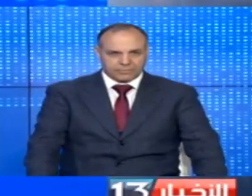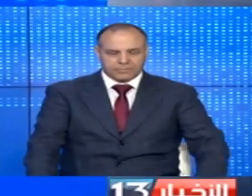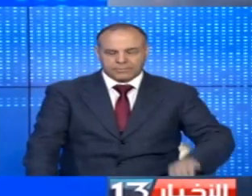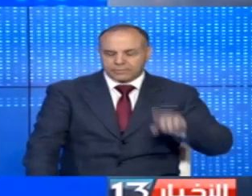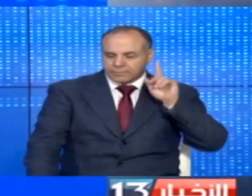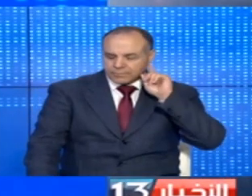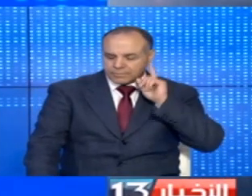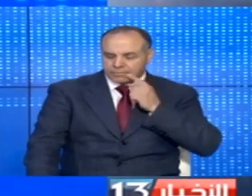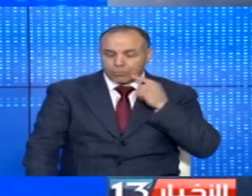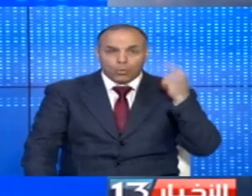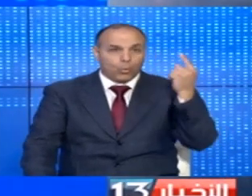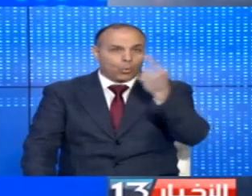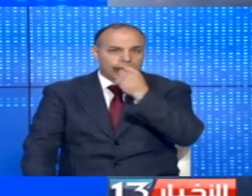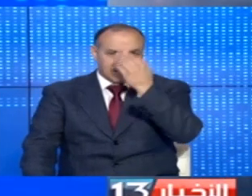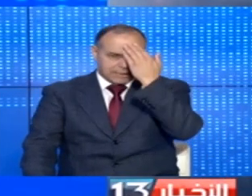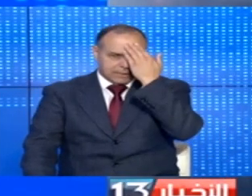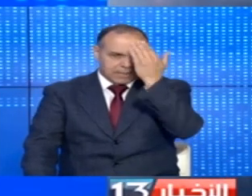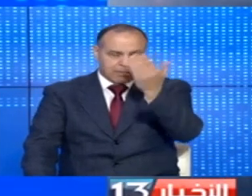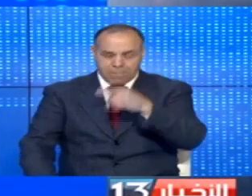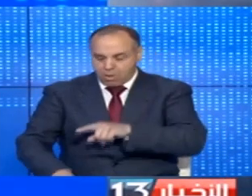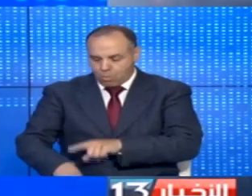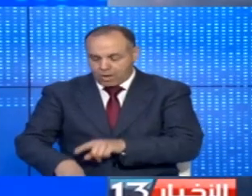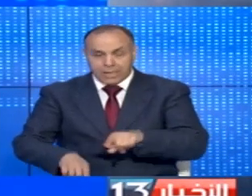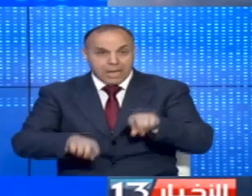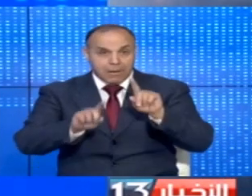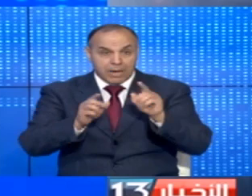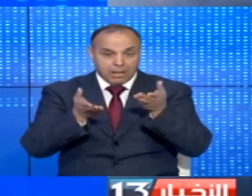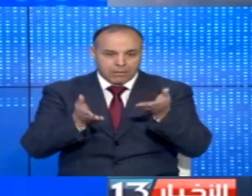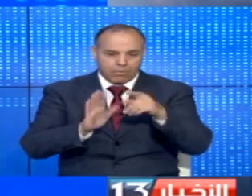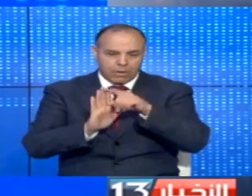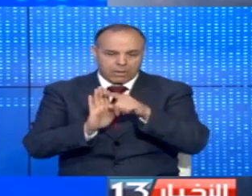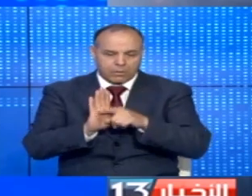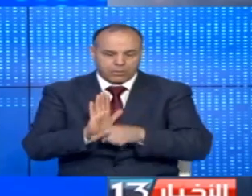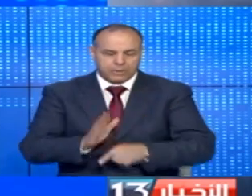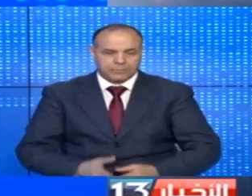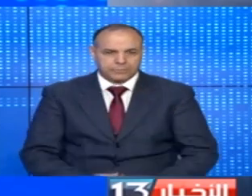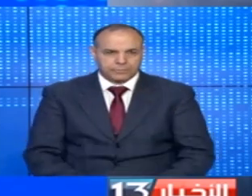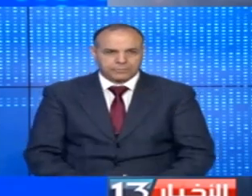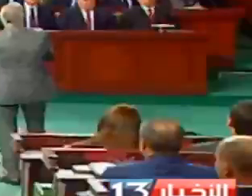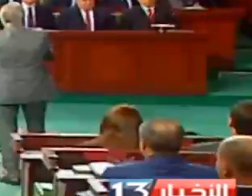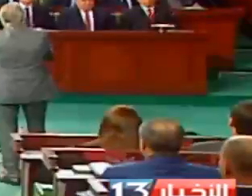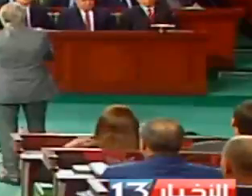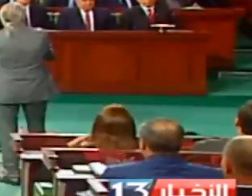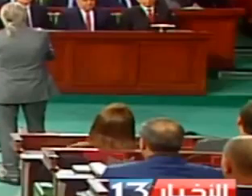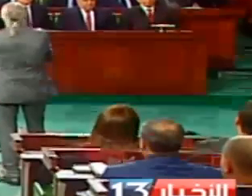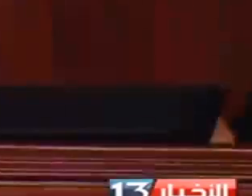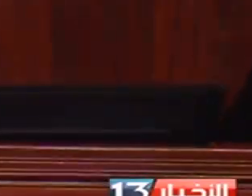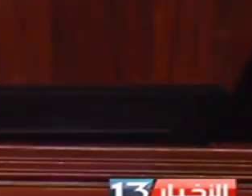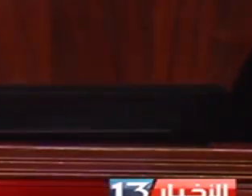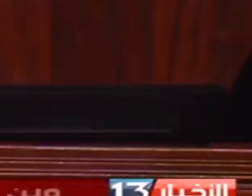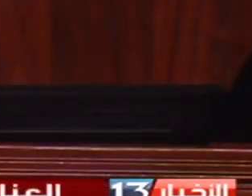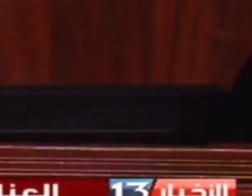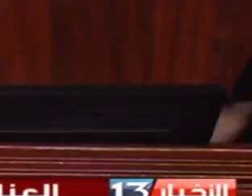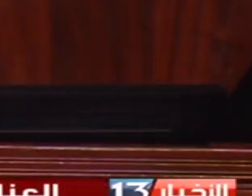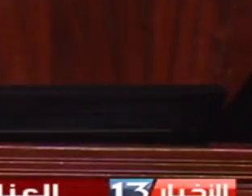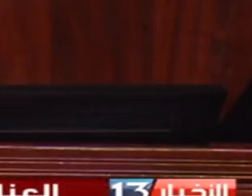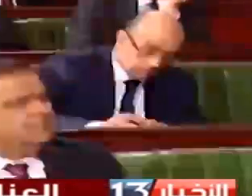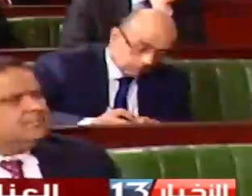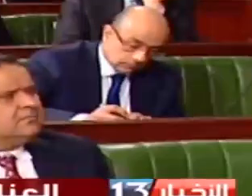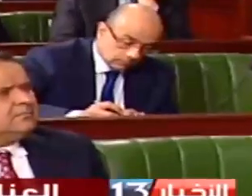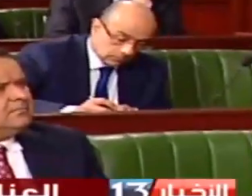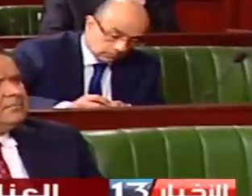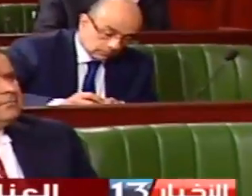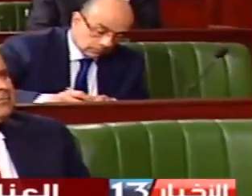مشاهدينا في كل مكان اهلا بكم الى هذا الموعد الاخباري اليكم العناوين مكافحه الارهاب والجريمه